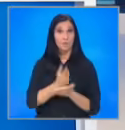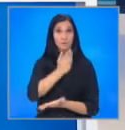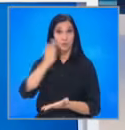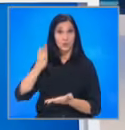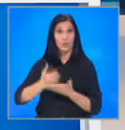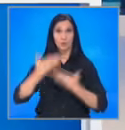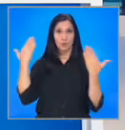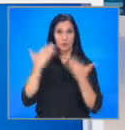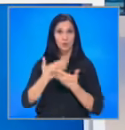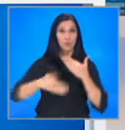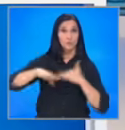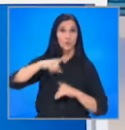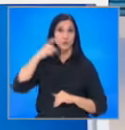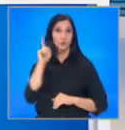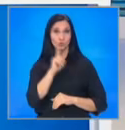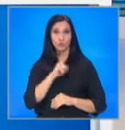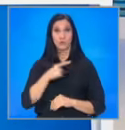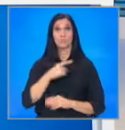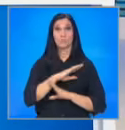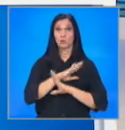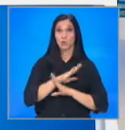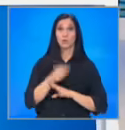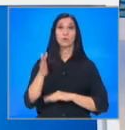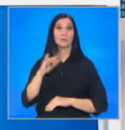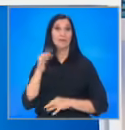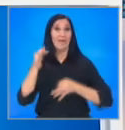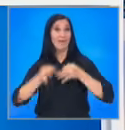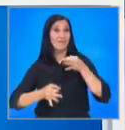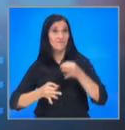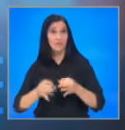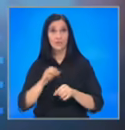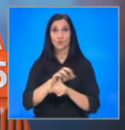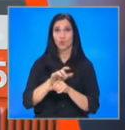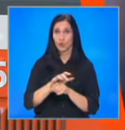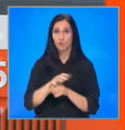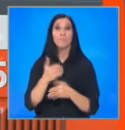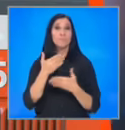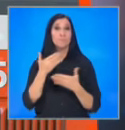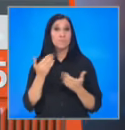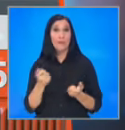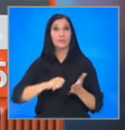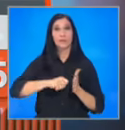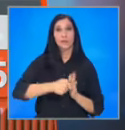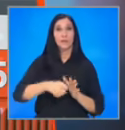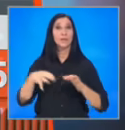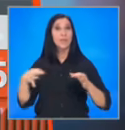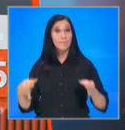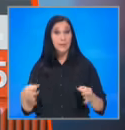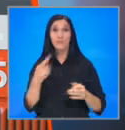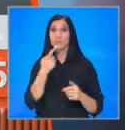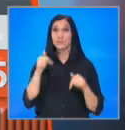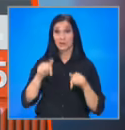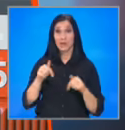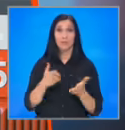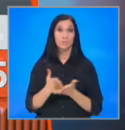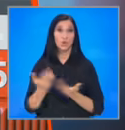последното денонощие. Над 100 души загубиха живота си след инфекция с COVID-19. Няма затягане на мерките обаче за сега.